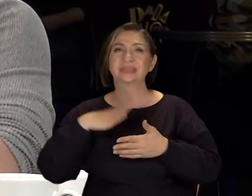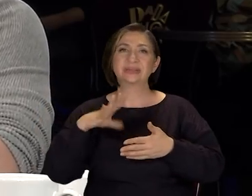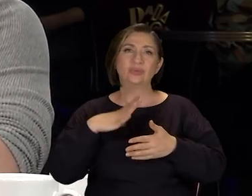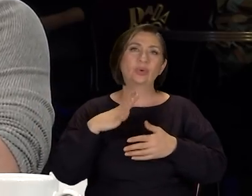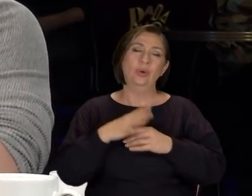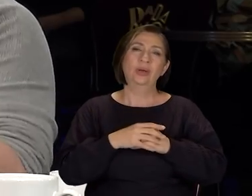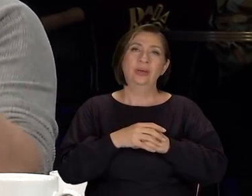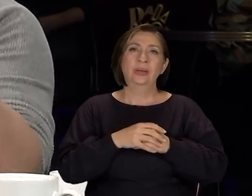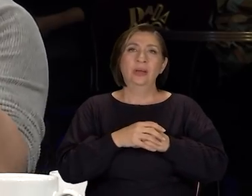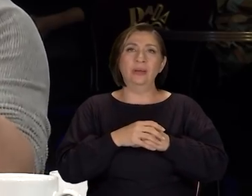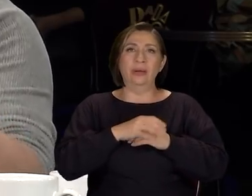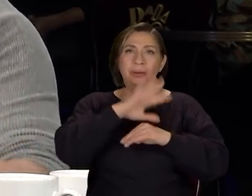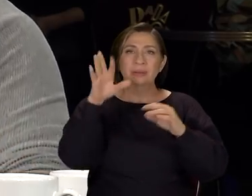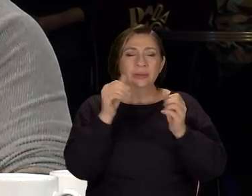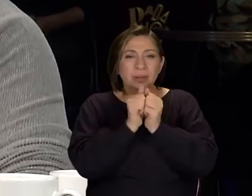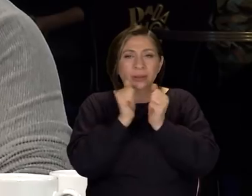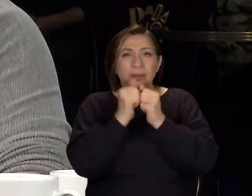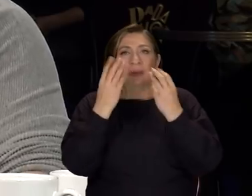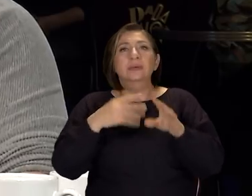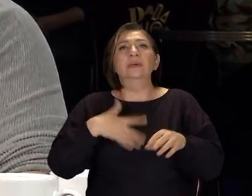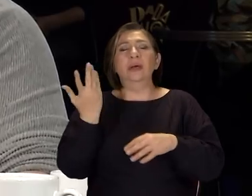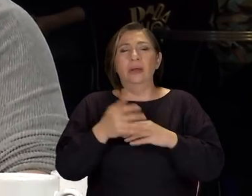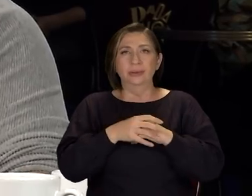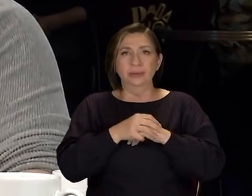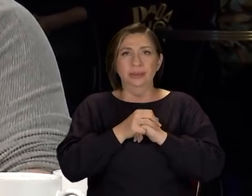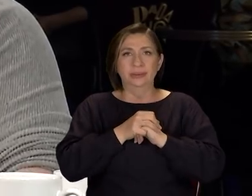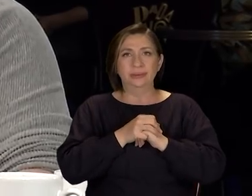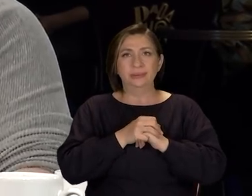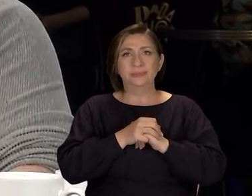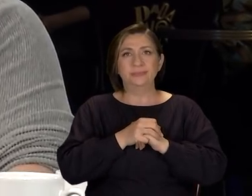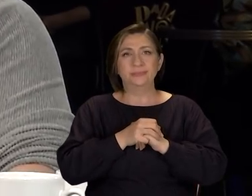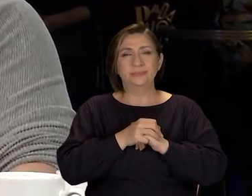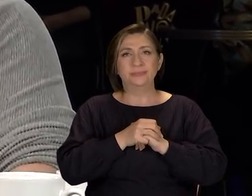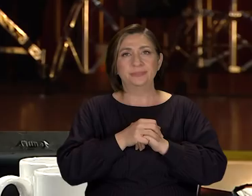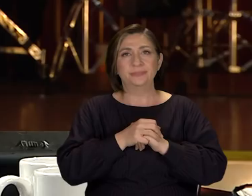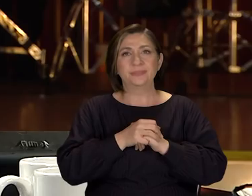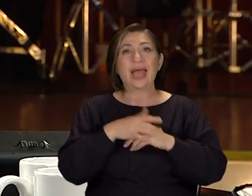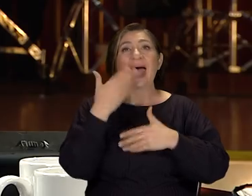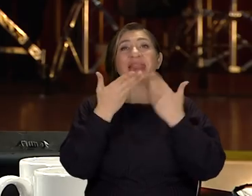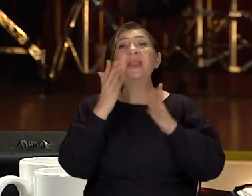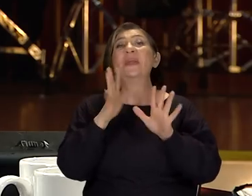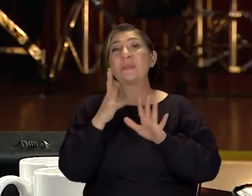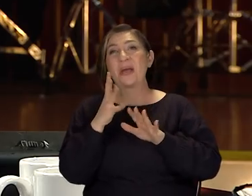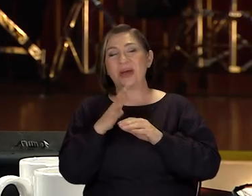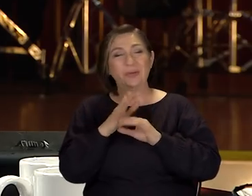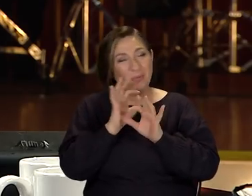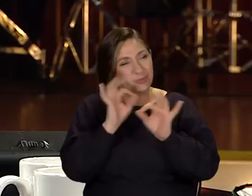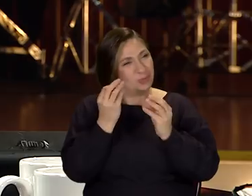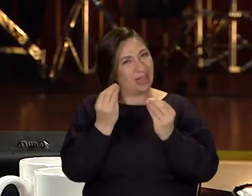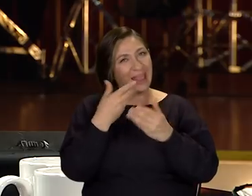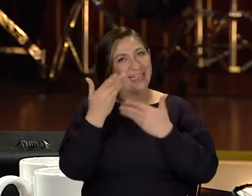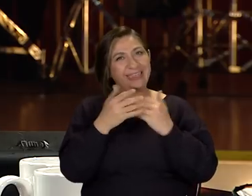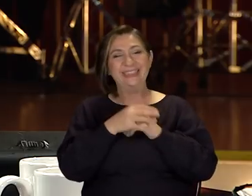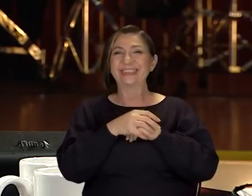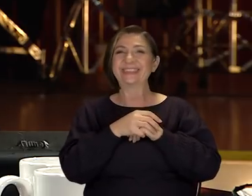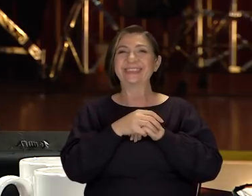insan yani böyle çok herkesle iç içe olmadan. Hı-hı. Anladıysan hmm, abi işte anlatamadım galiba. Yok hayır, çok güzel anlattın.